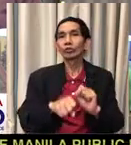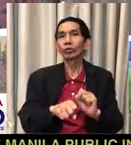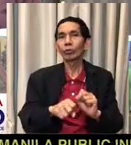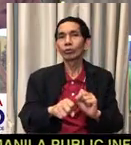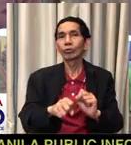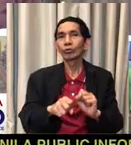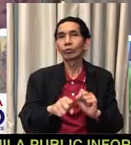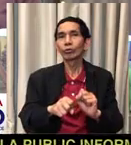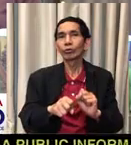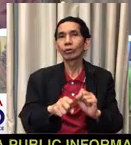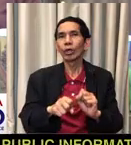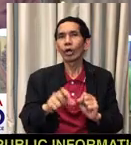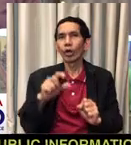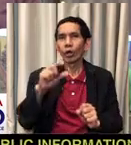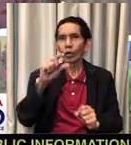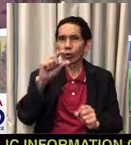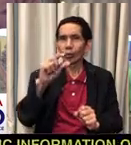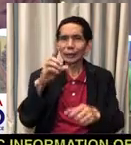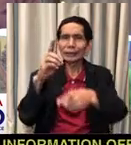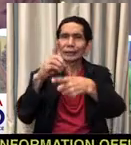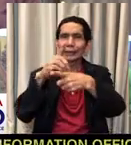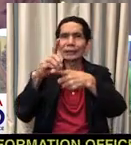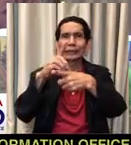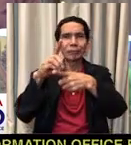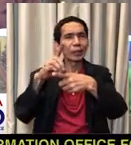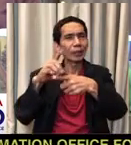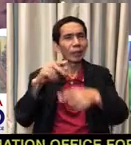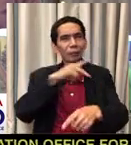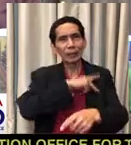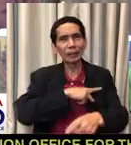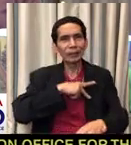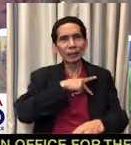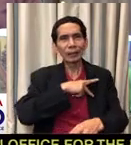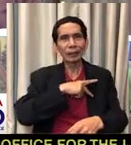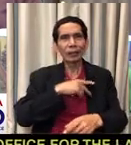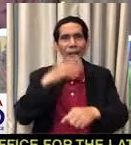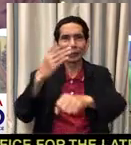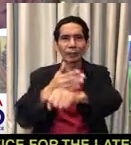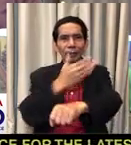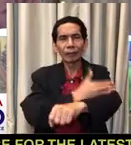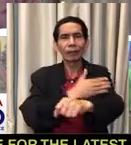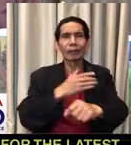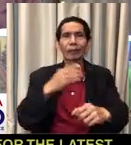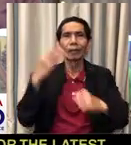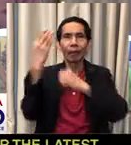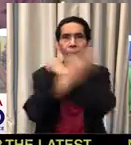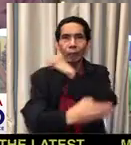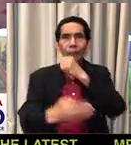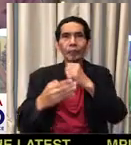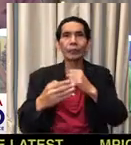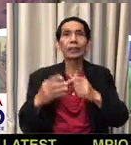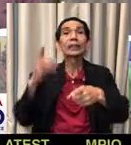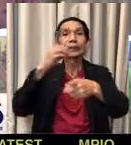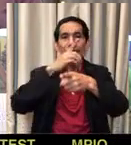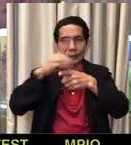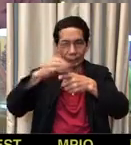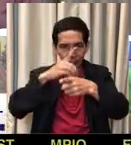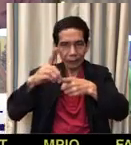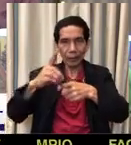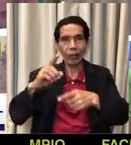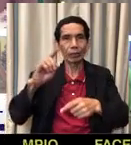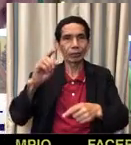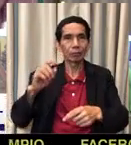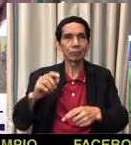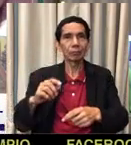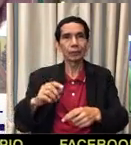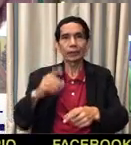po, konting disiplina lang. Sa pag-unlad ng bayan, ano ang kailangan? Disiplina. Disiplina